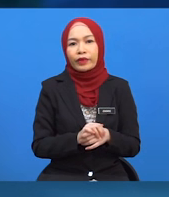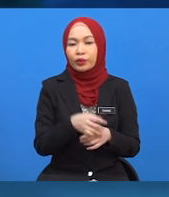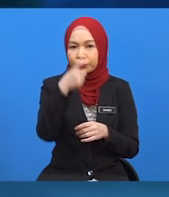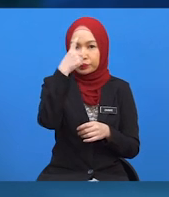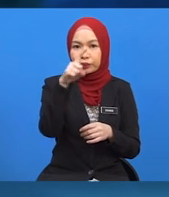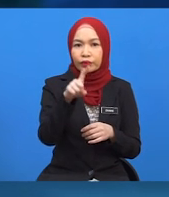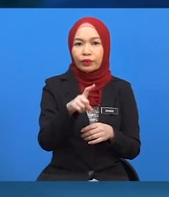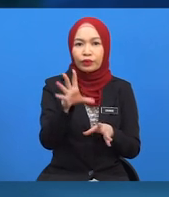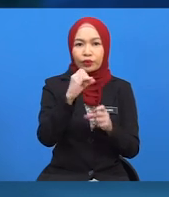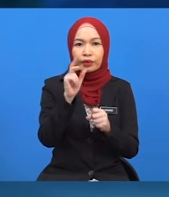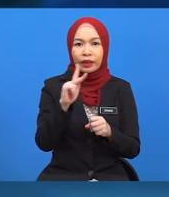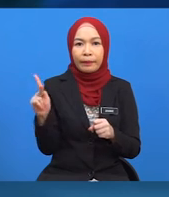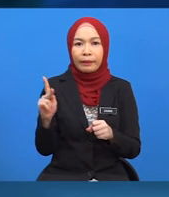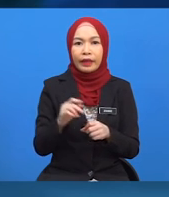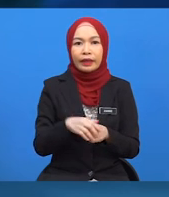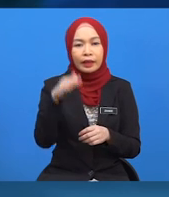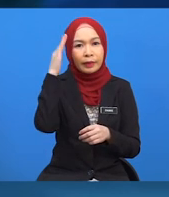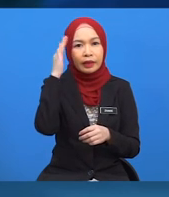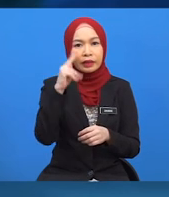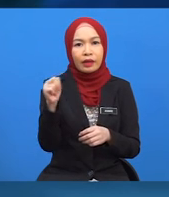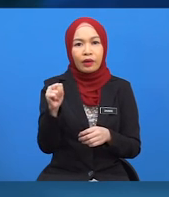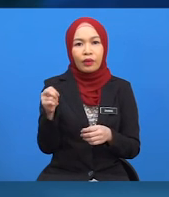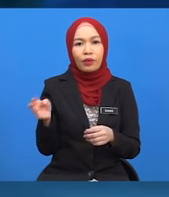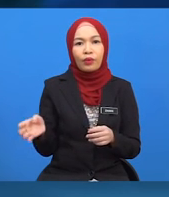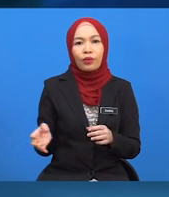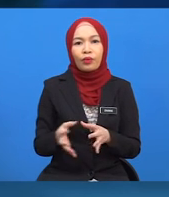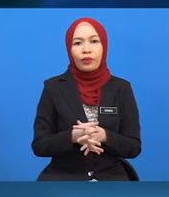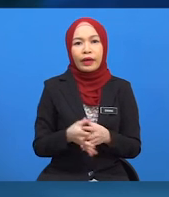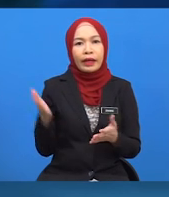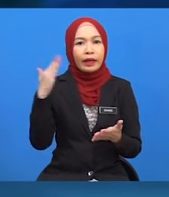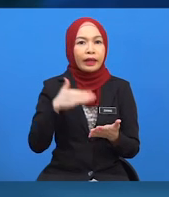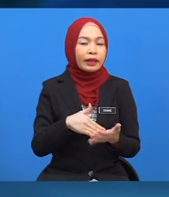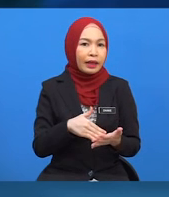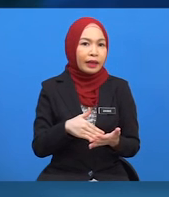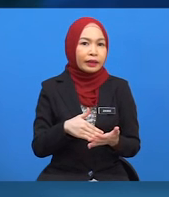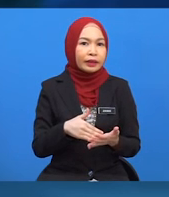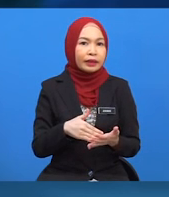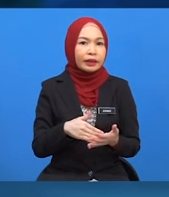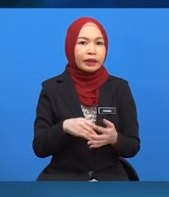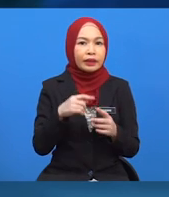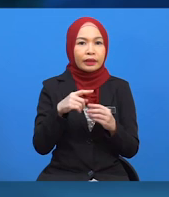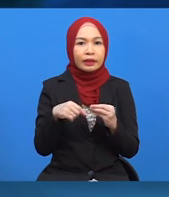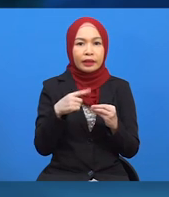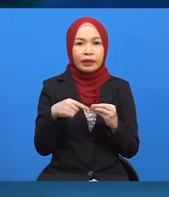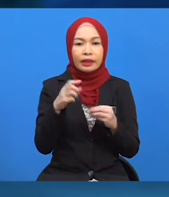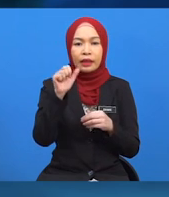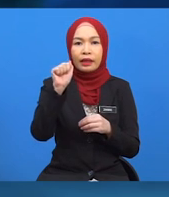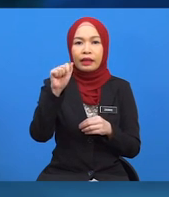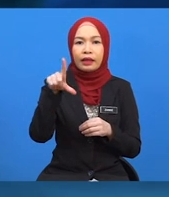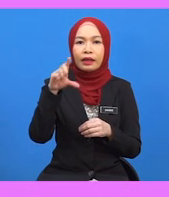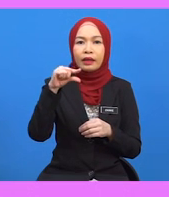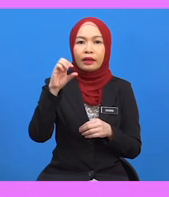Untuk mendapatkan maklumat tambahan tentang algoritma linear search, sila imbas